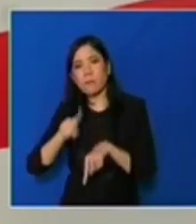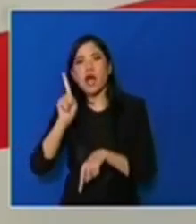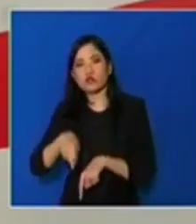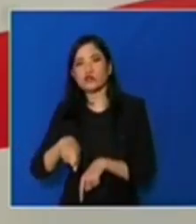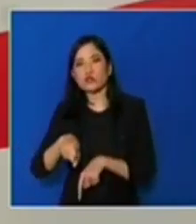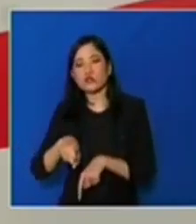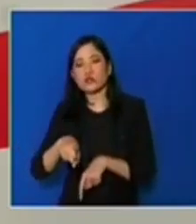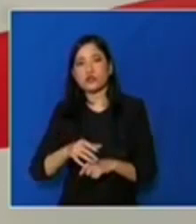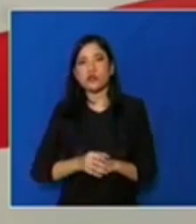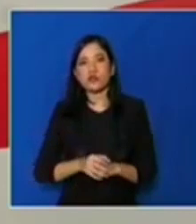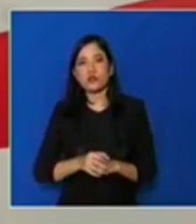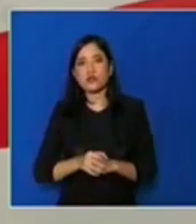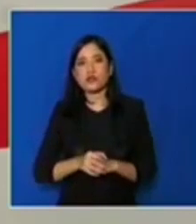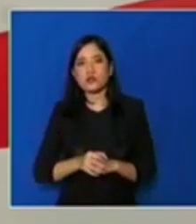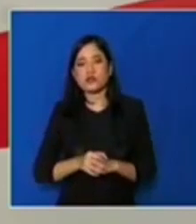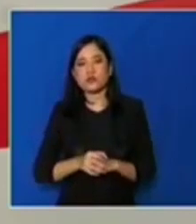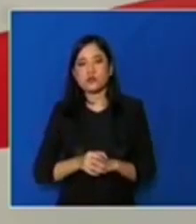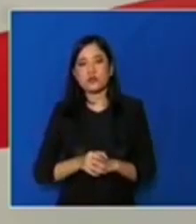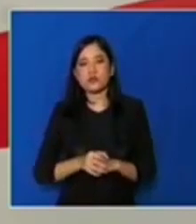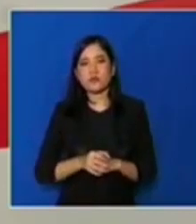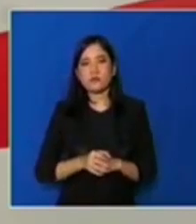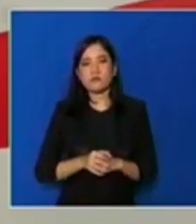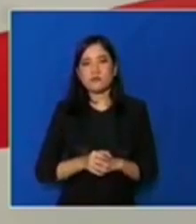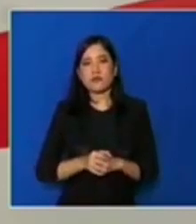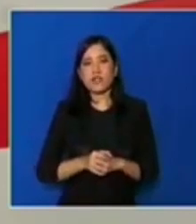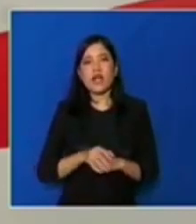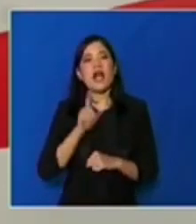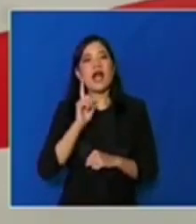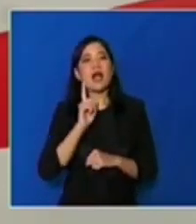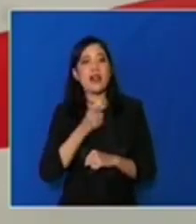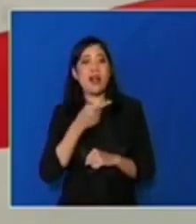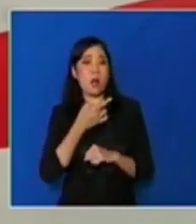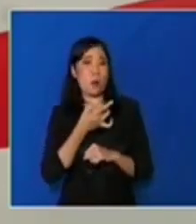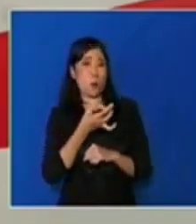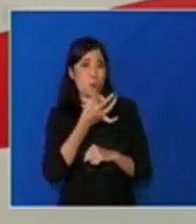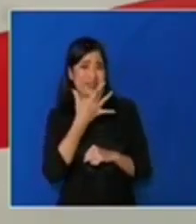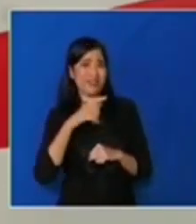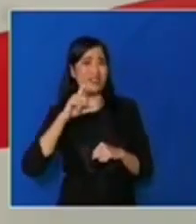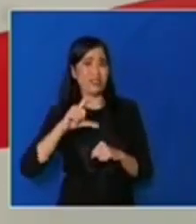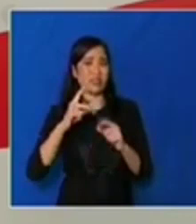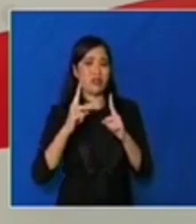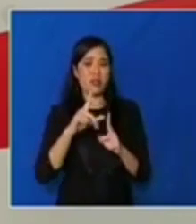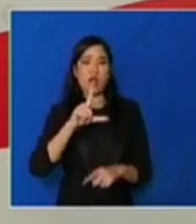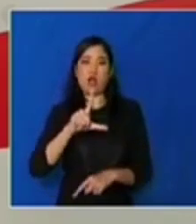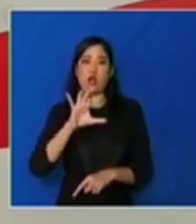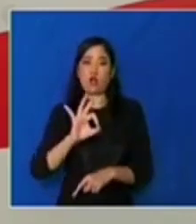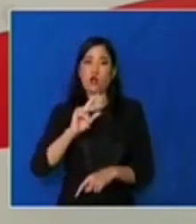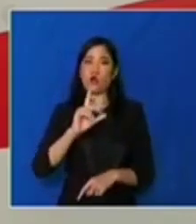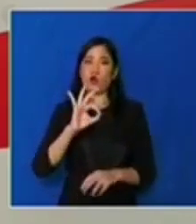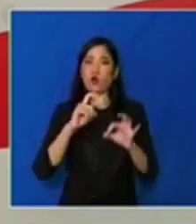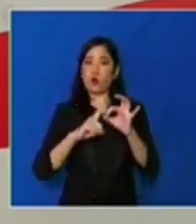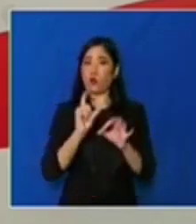tidak ada persepsi yang salah yang menganggap bahwa klorokuin adalah obat untuk mencegah infeksi copied